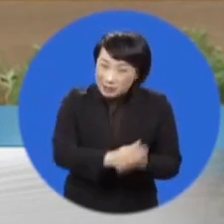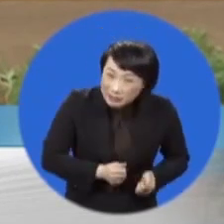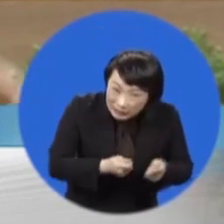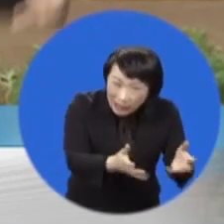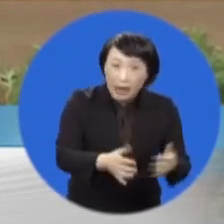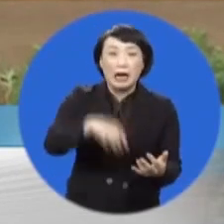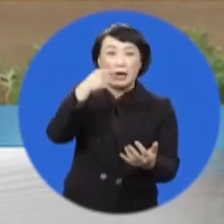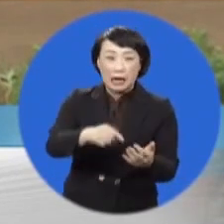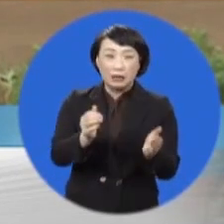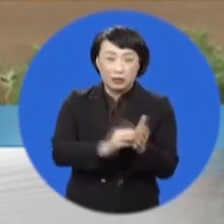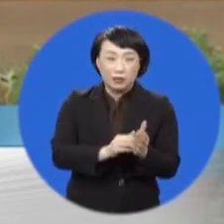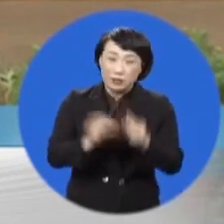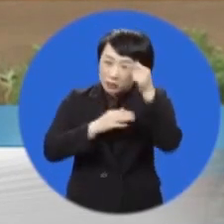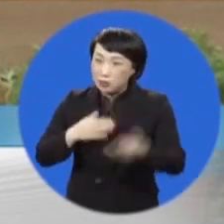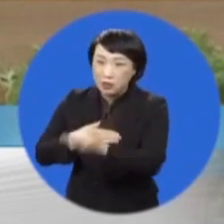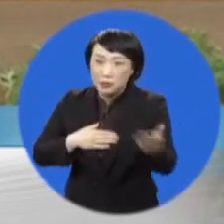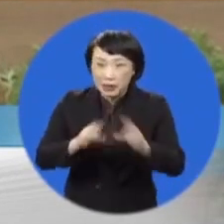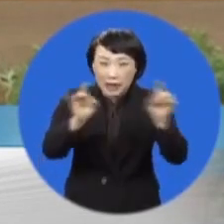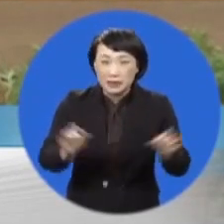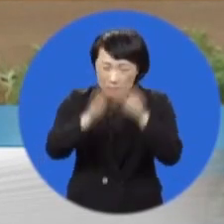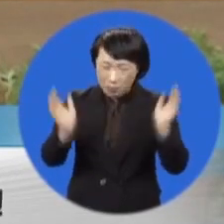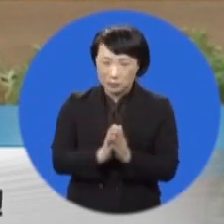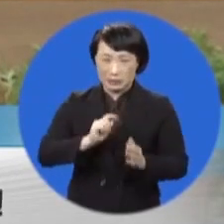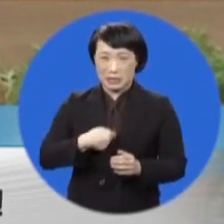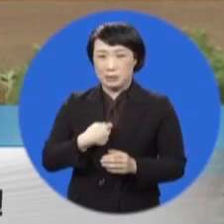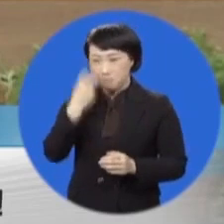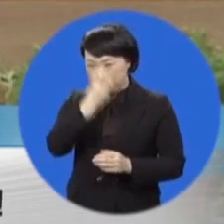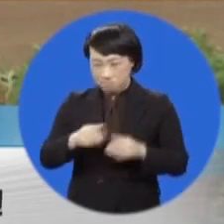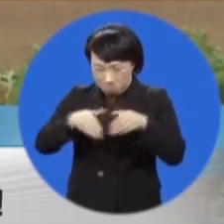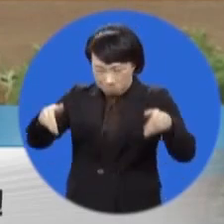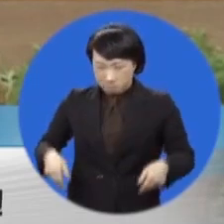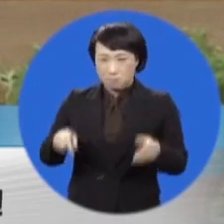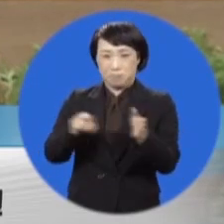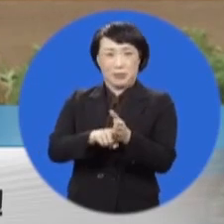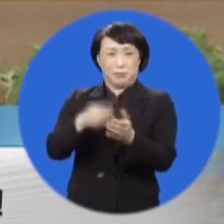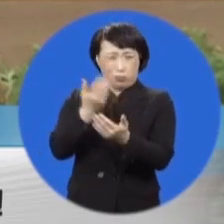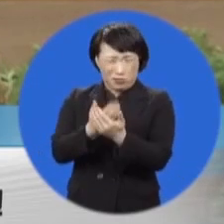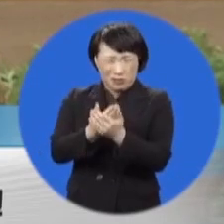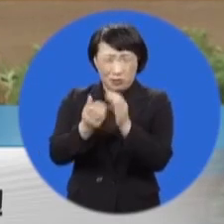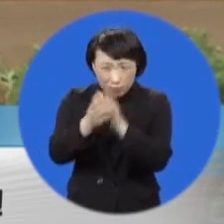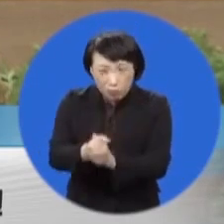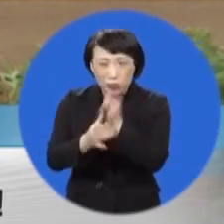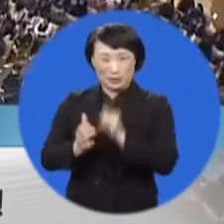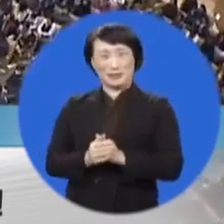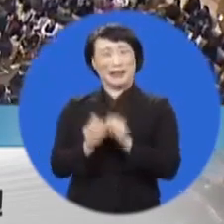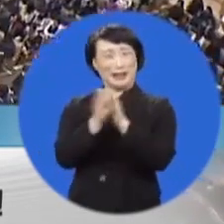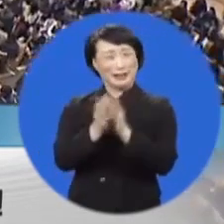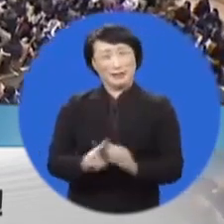라 그리고 총도 들이 강자가 자기를 지킬 수 있는 믿음을 주시옵소서 아아